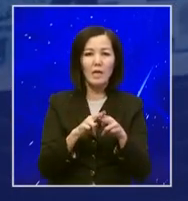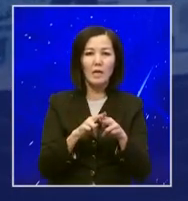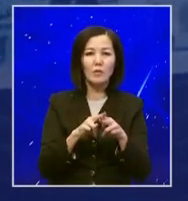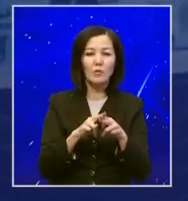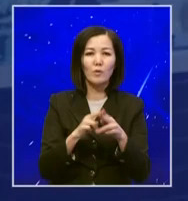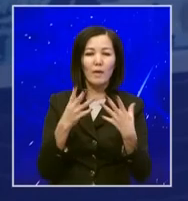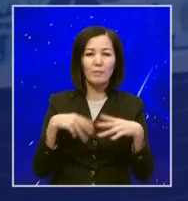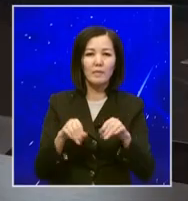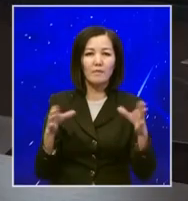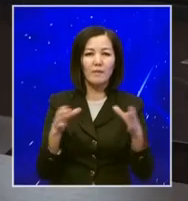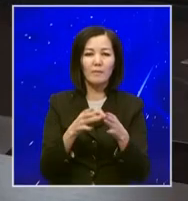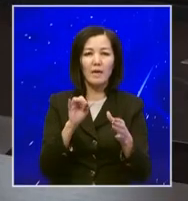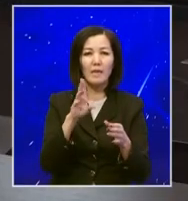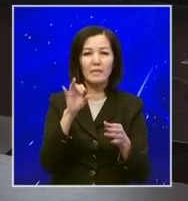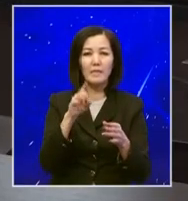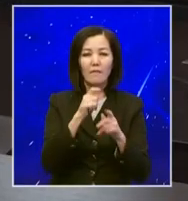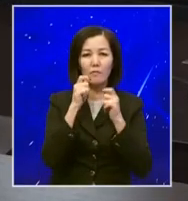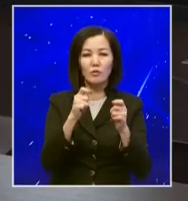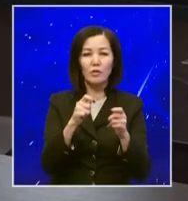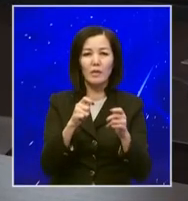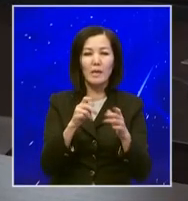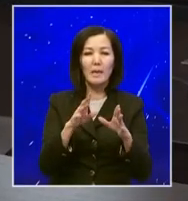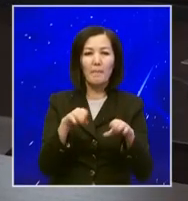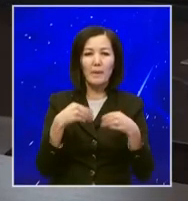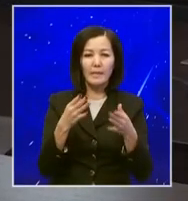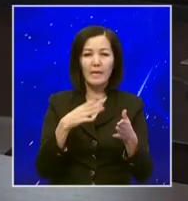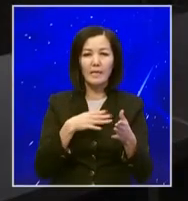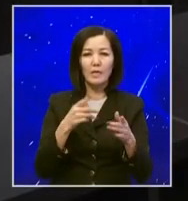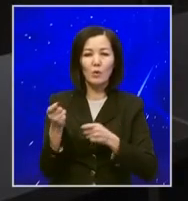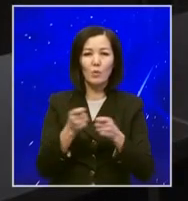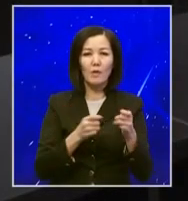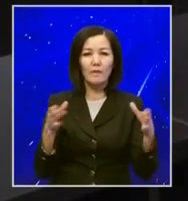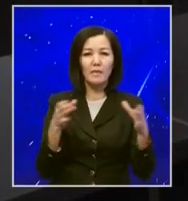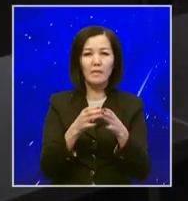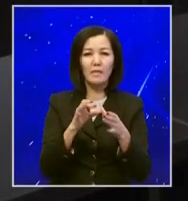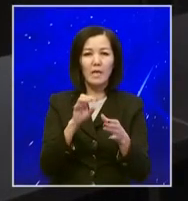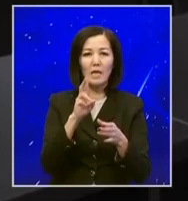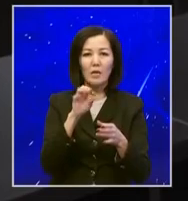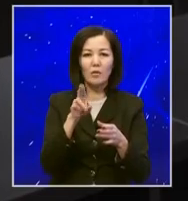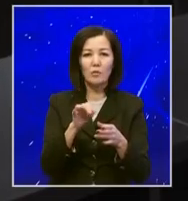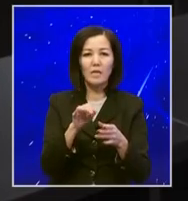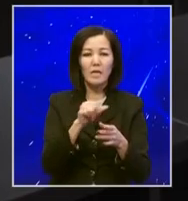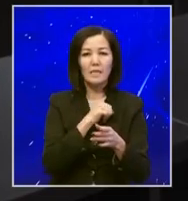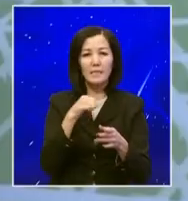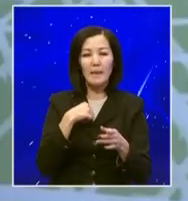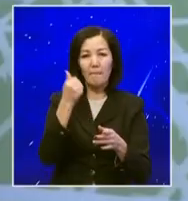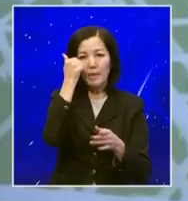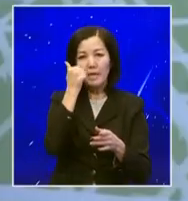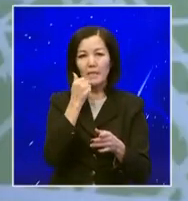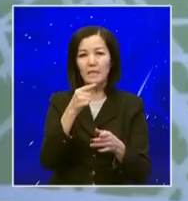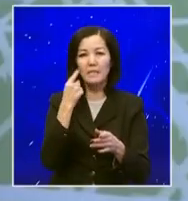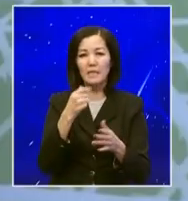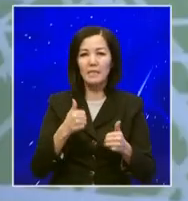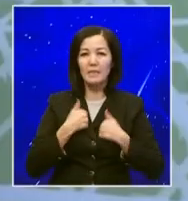лица общественного объединения «АСАР» вручены подарки. Руководитель объединения Ельдос Ваялышпаев лично выразил